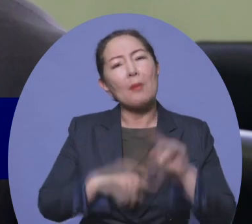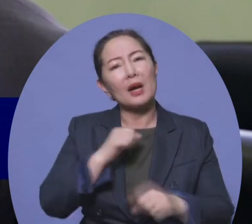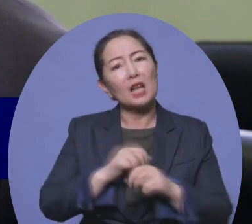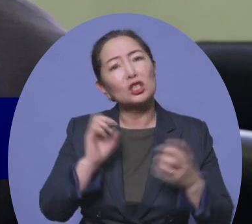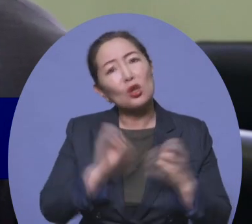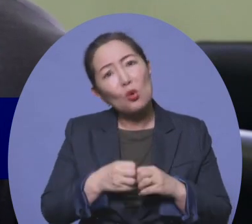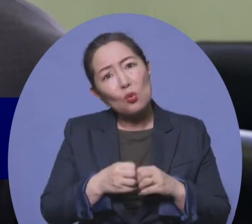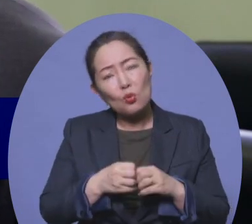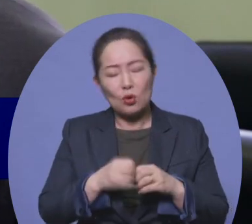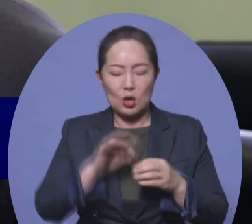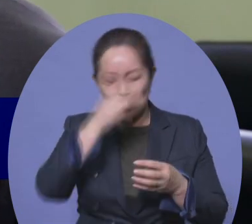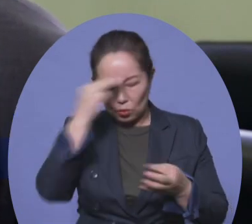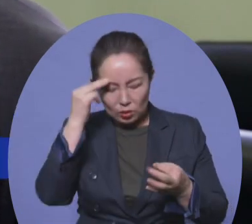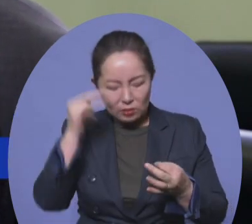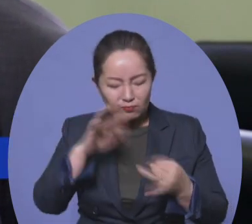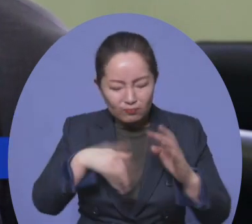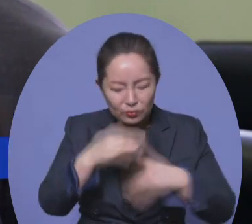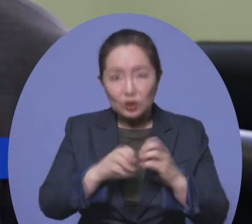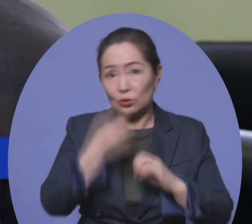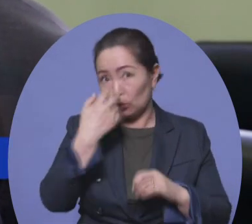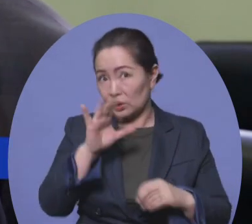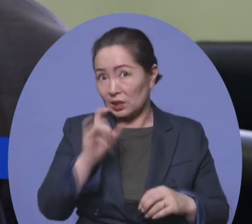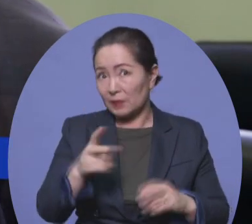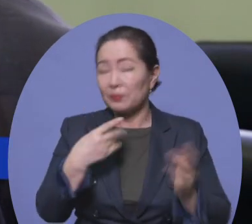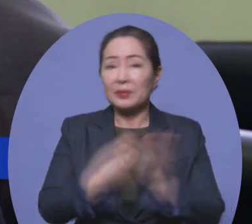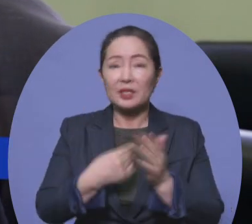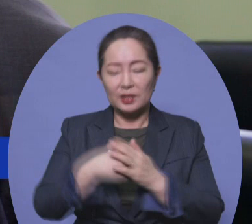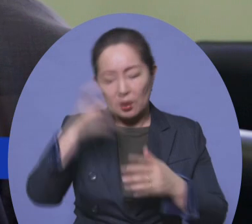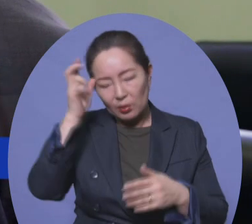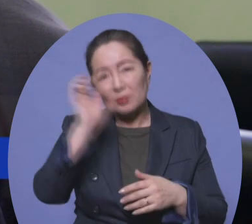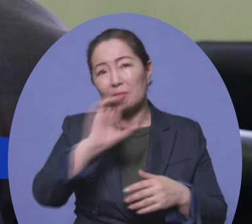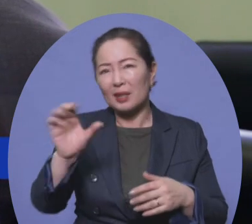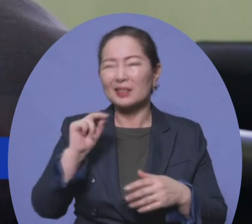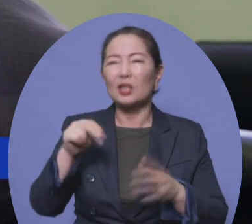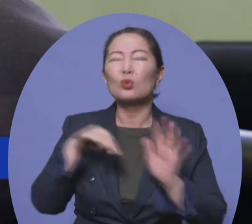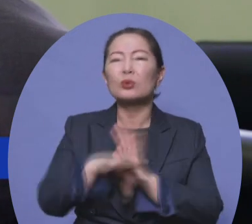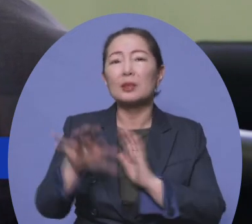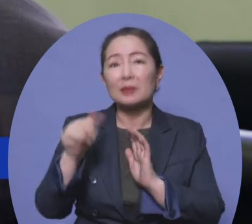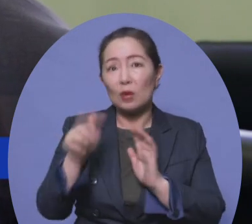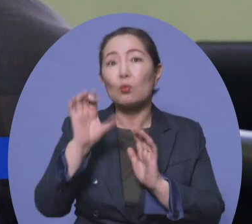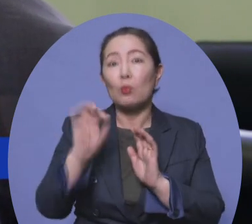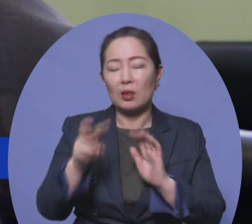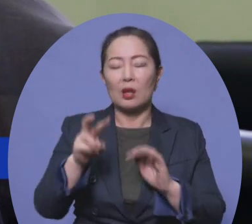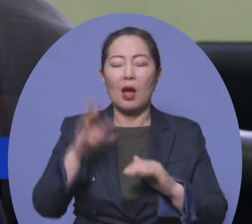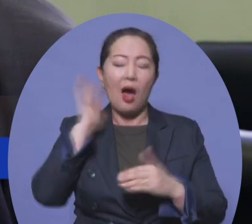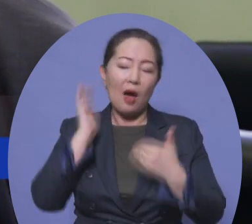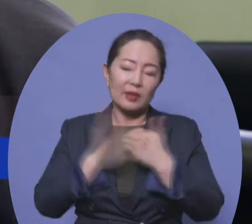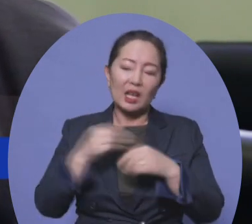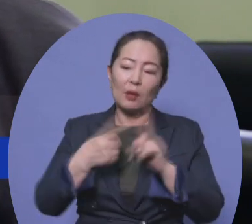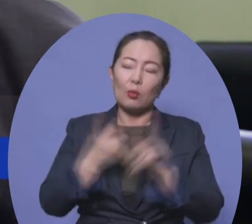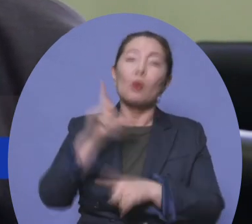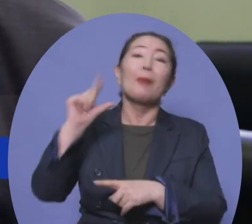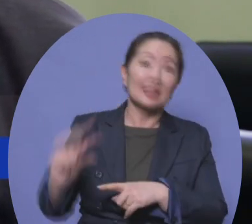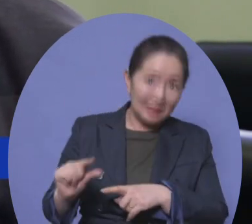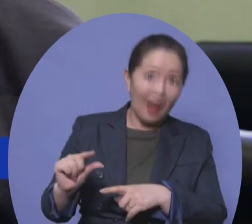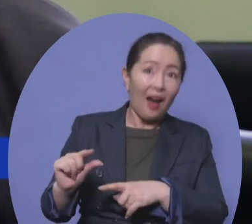вэ гэдэг хэд хэдэн одоо тийм туршилт симуляцууд хийж үтсэн гэсэн. Жишээлбэл боловсролын байгууллагын чанар хөтлөмжийг сайжруулбал авилгын гимтэрэг бол